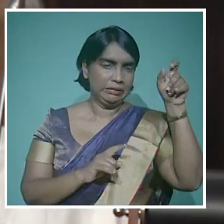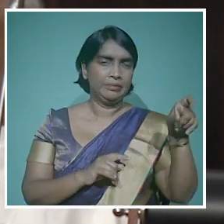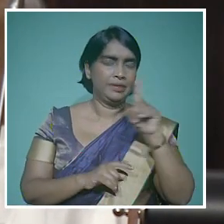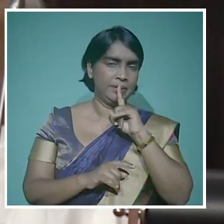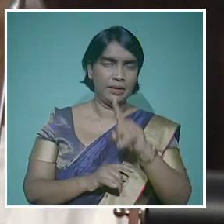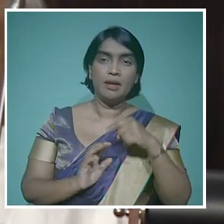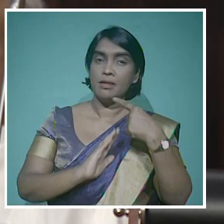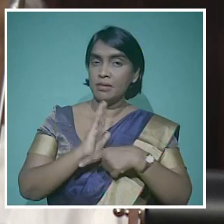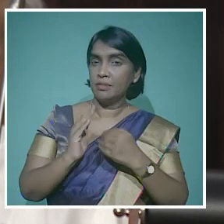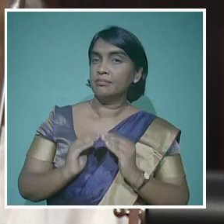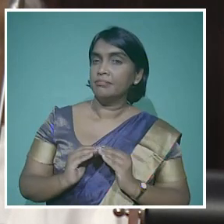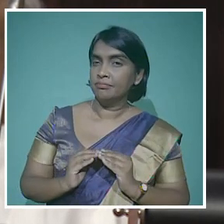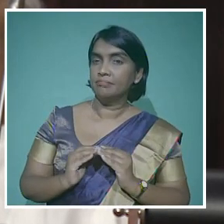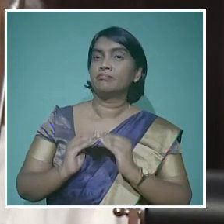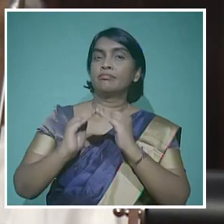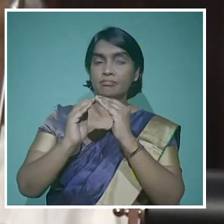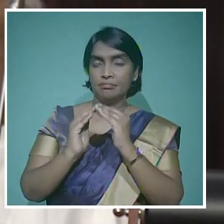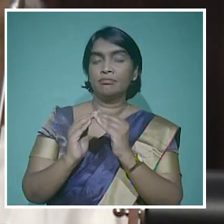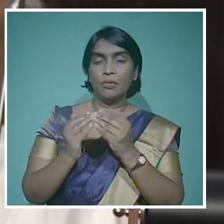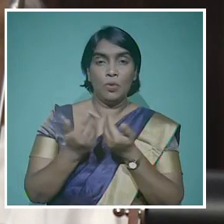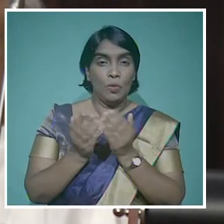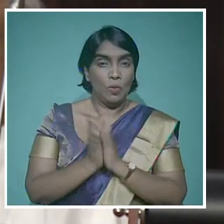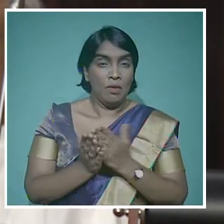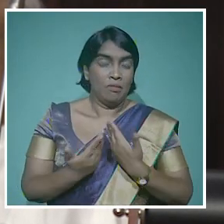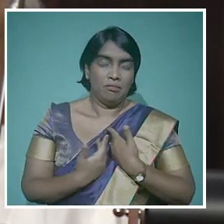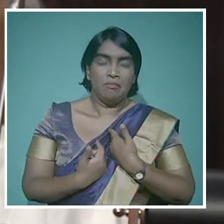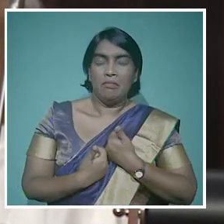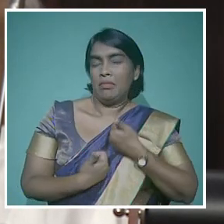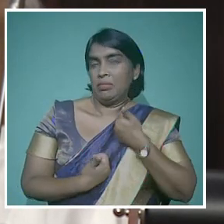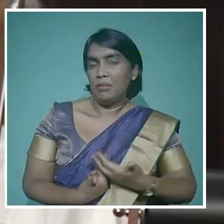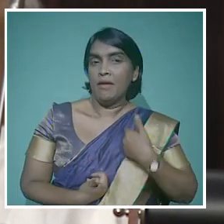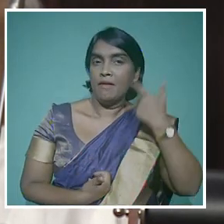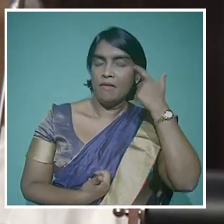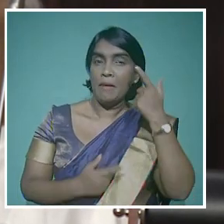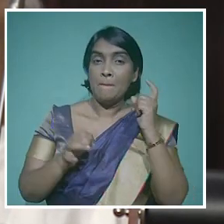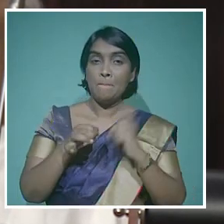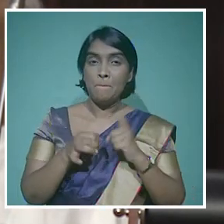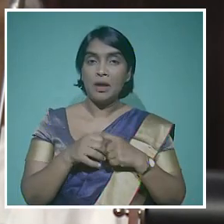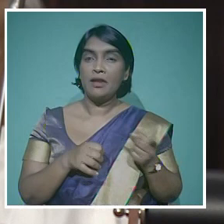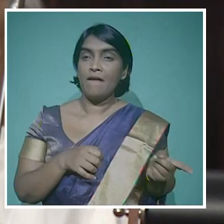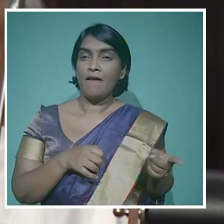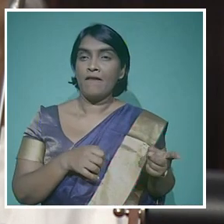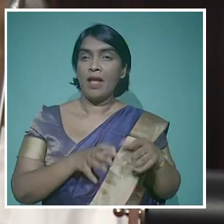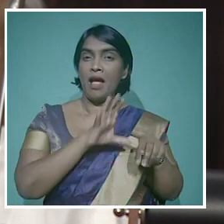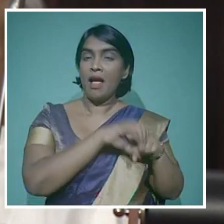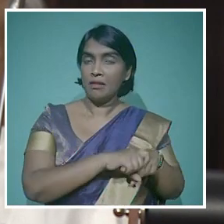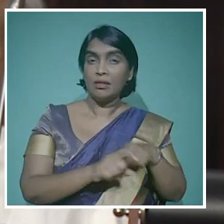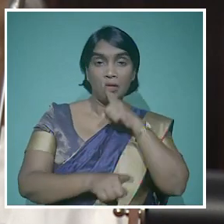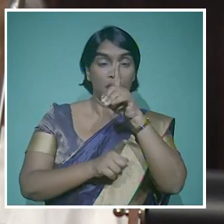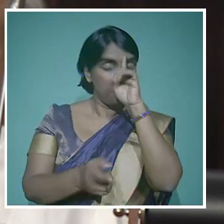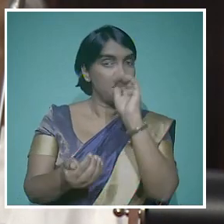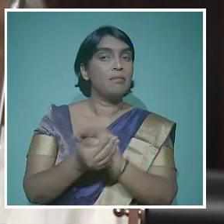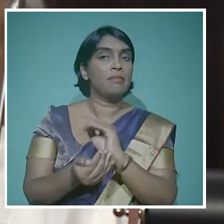රට ගොඩනැගීම දිවෝසුව තමන් අතේ ඇතයි ප්‍රශ්නේ වලිගයෙන් අල්ලාගෙන යමෙකු කියන විට පරිස්සම්